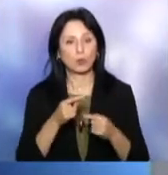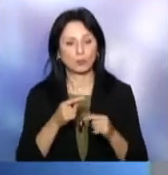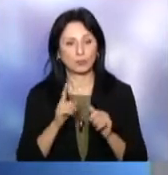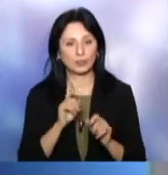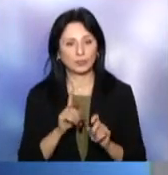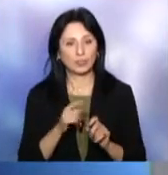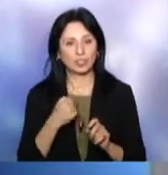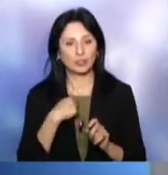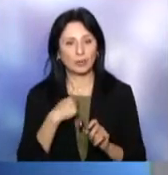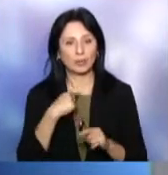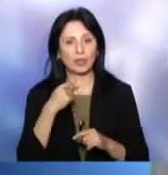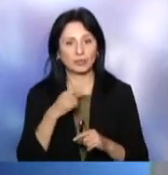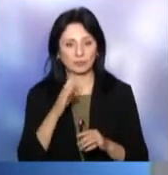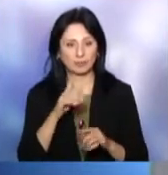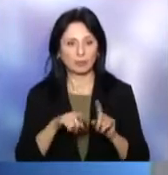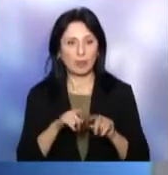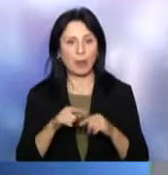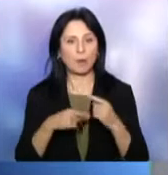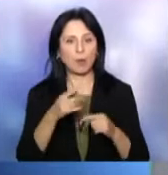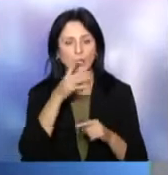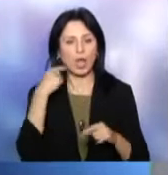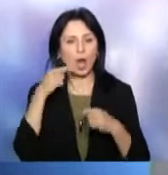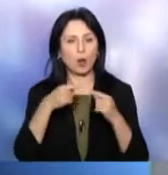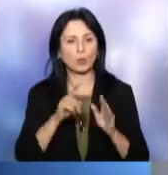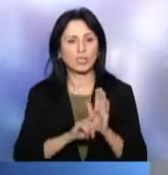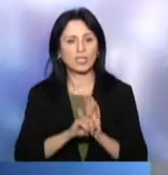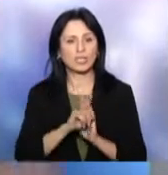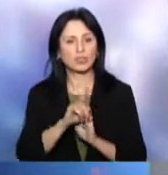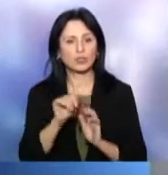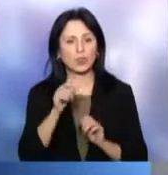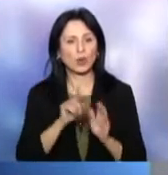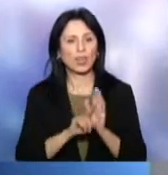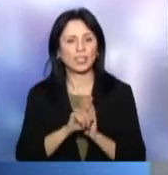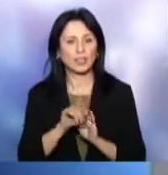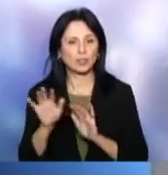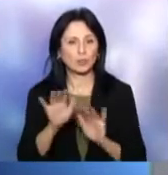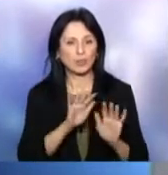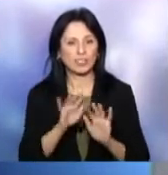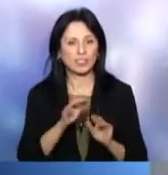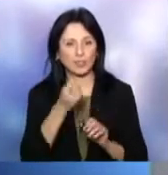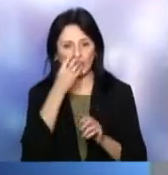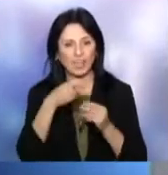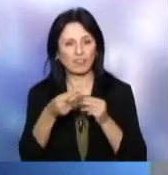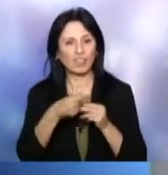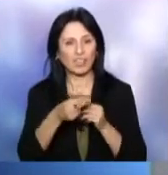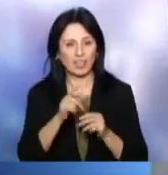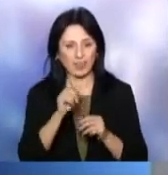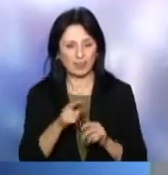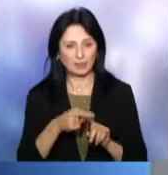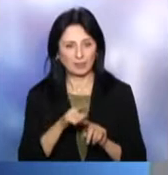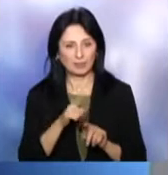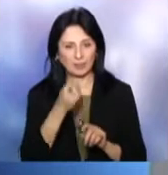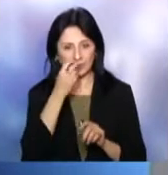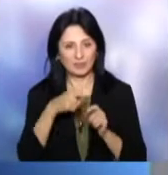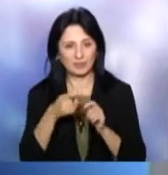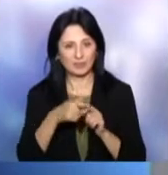და ჩვენმა თანამემამულებმა გასაული საუკუნის დასაწყისში როგორ დაიწყეს ეს მოძრაობა იმისათვის, რომ დახმარებოდნენ ამ პაციენტებს.